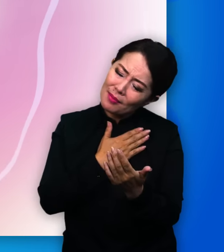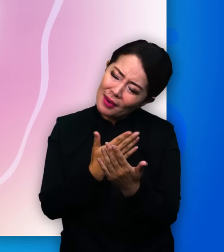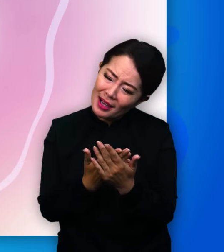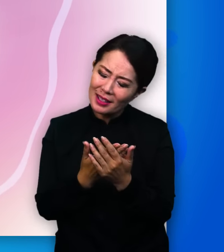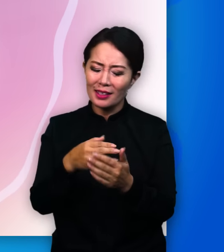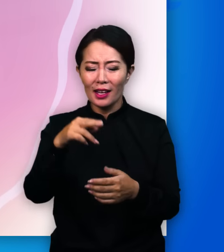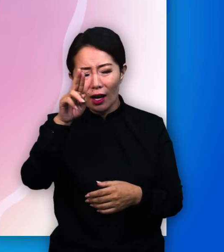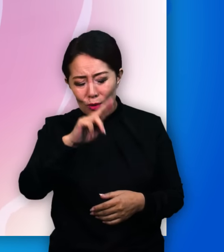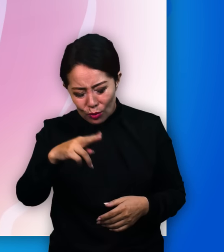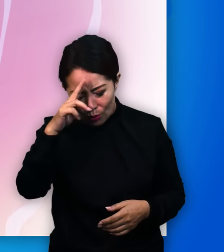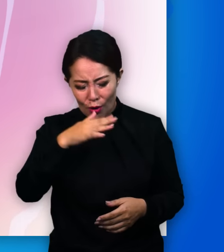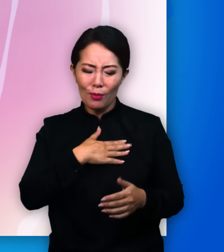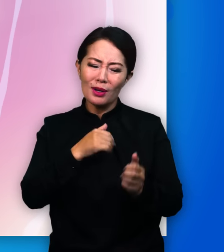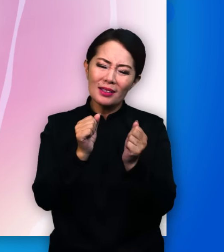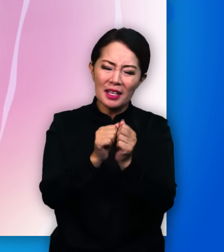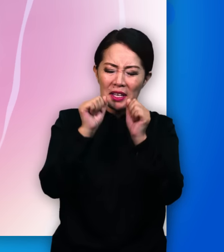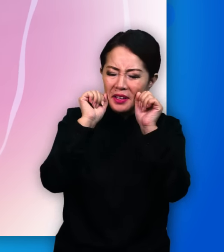Алин үгүй.